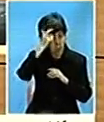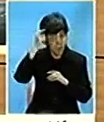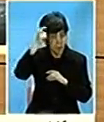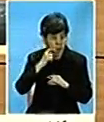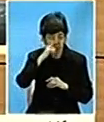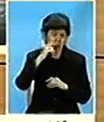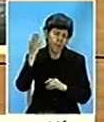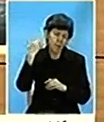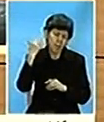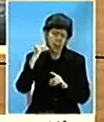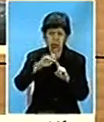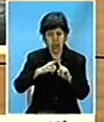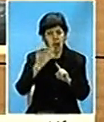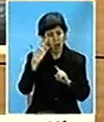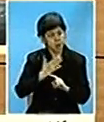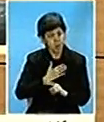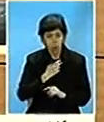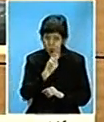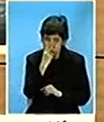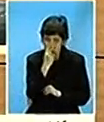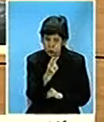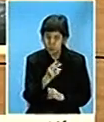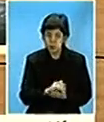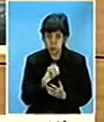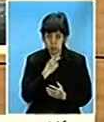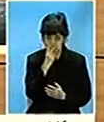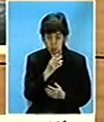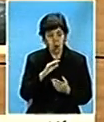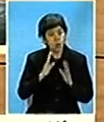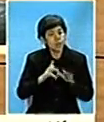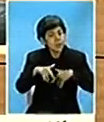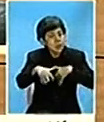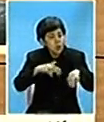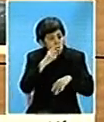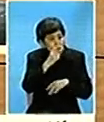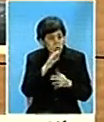ไทยเมื่อสักเดือนที่แล้วมาผมไปลงไปพื้นที่ไปดูผมไปเจอกับพี่น้องที่